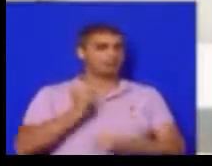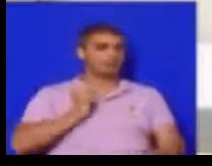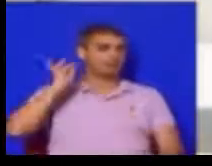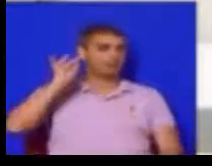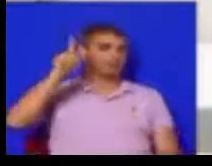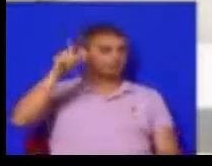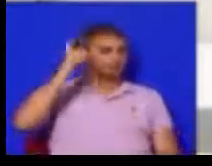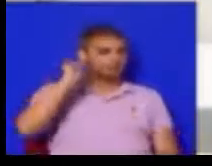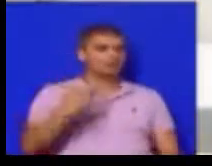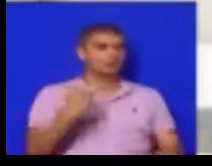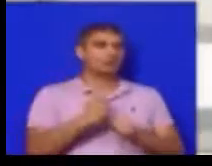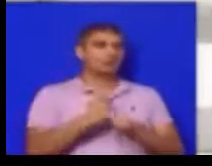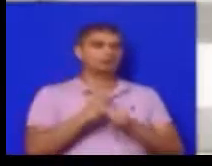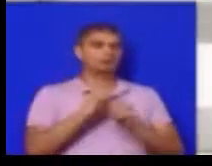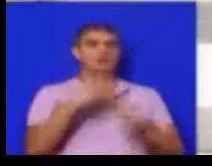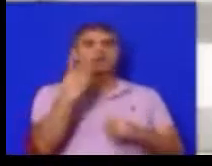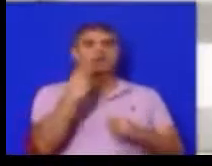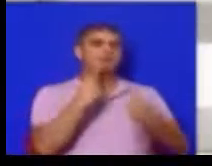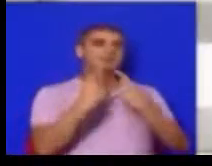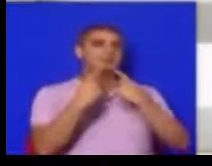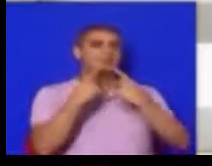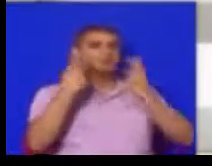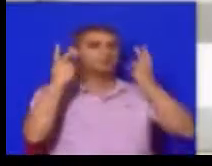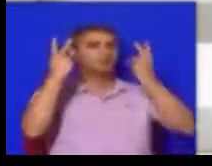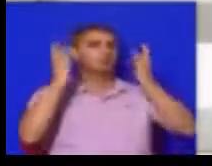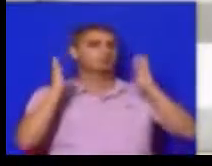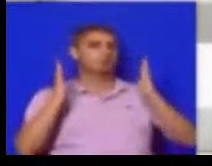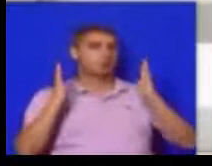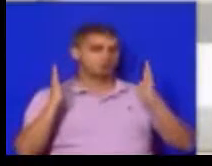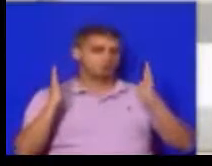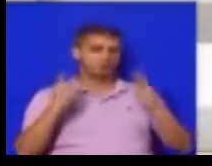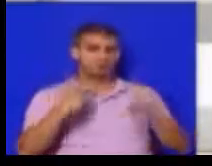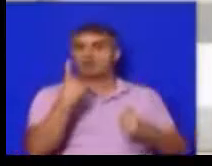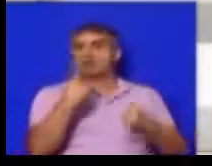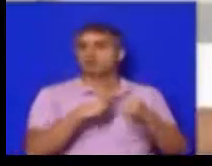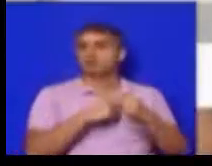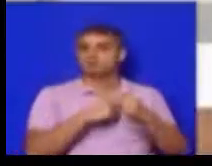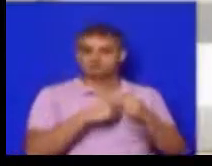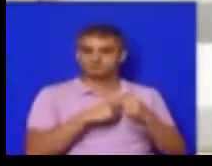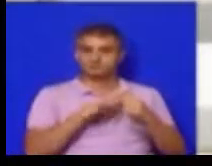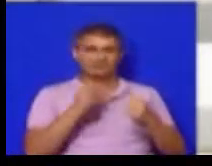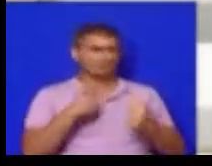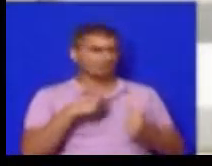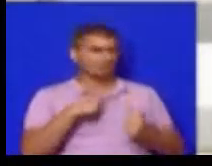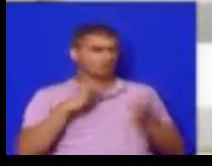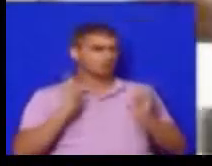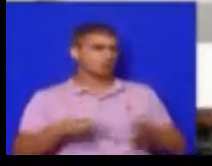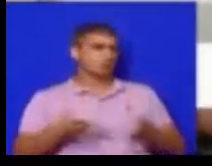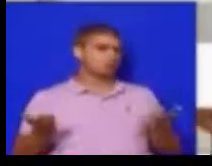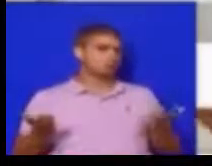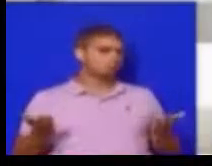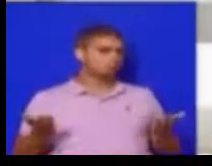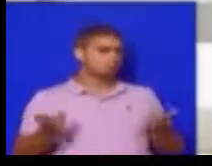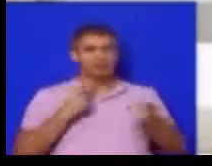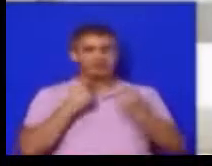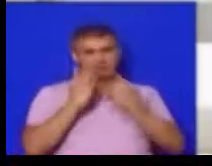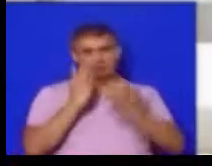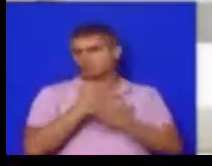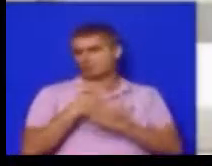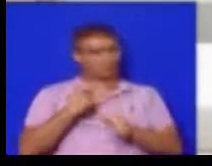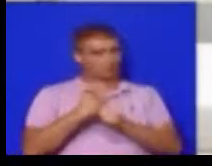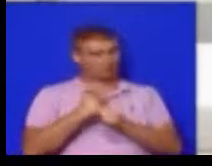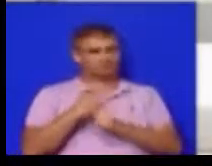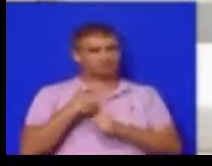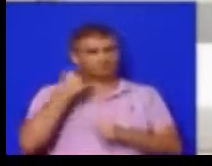צריך לעשות בערך 4 דיונים עקרוניים חשובים. אחד, זה האם אנחנו בכלל יכולים. את הדיון הזה אנחנו לא עושים, אנחנו